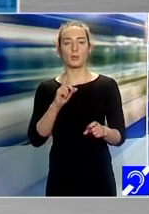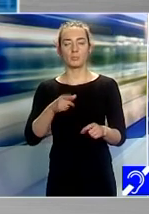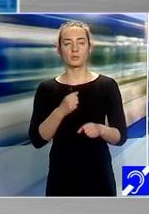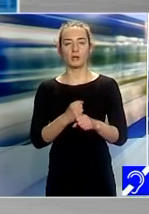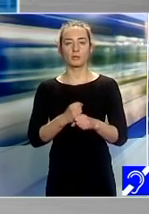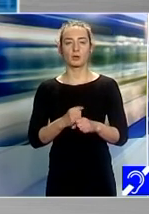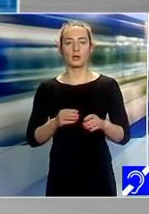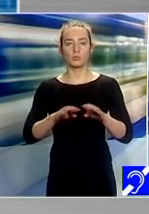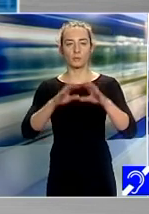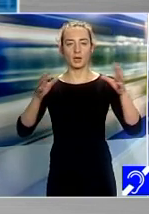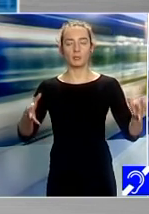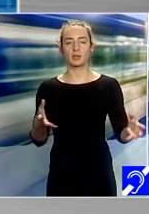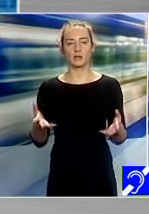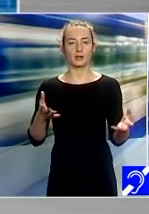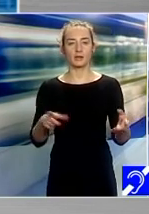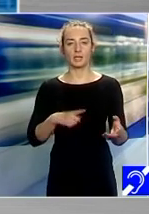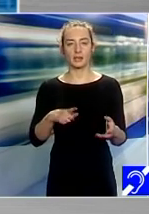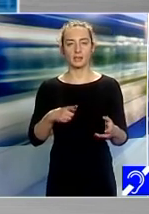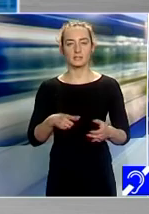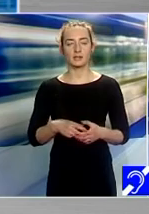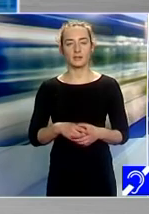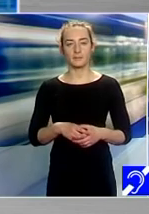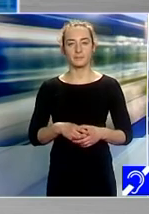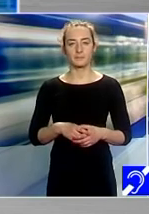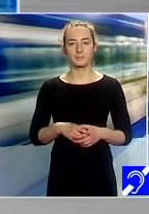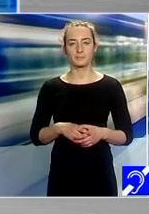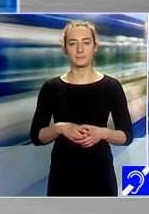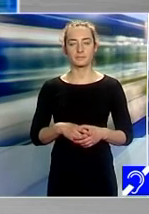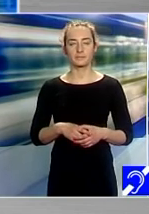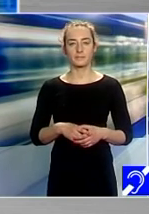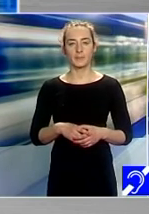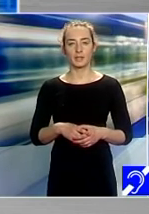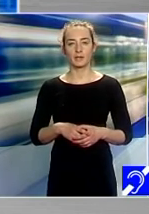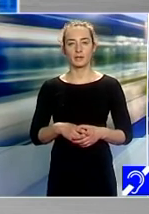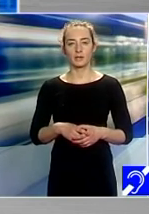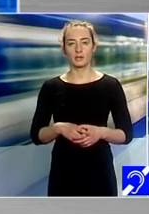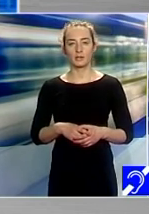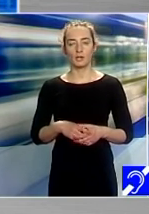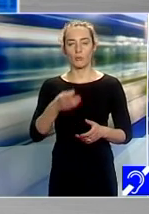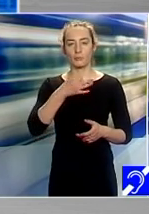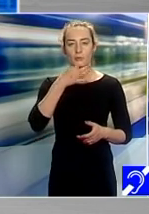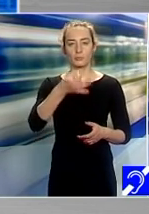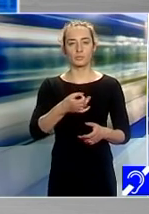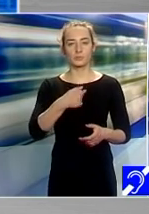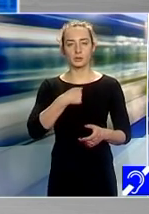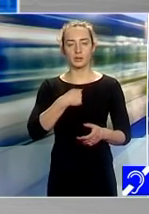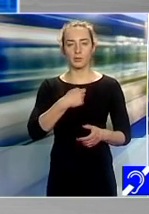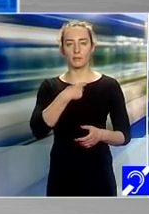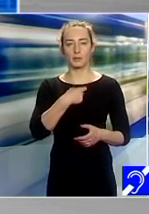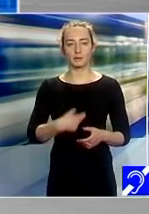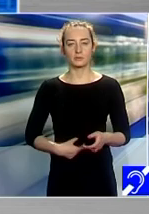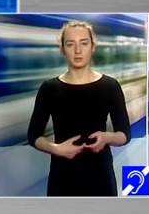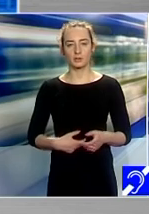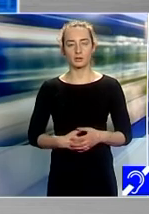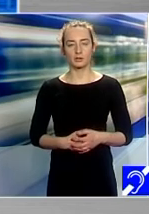da? Care este iarăși un lucru foarte, foarte bun. Adică ne-au propus ceva de genul, eu personal, adică